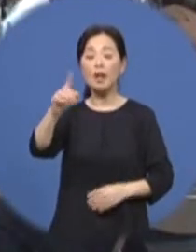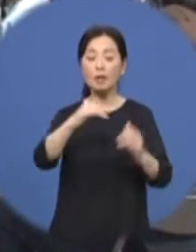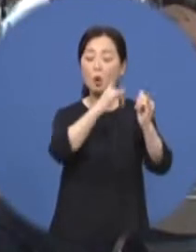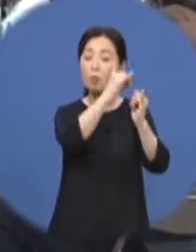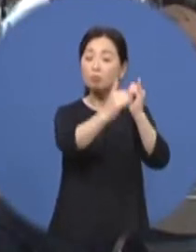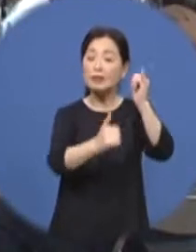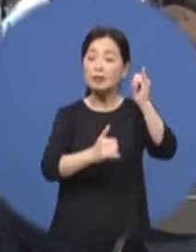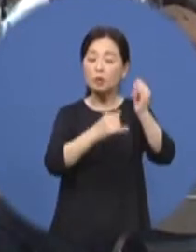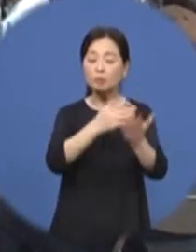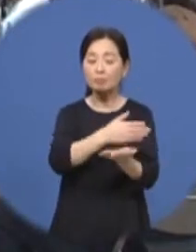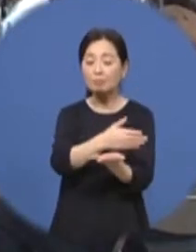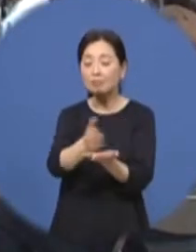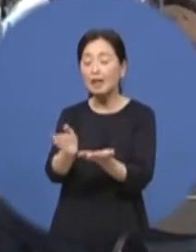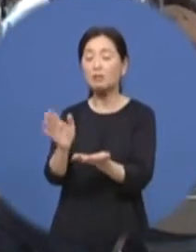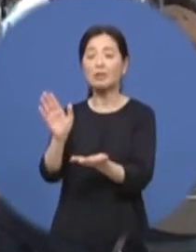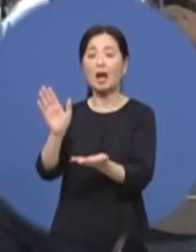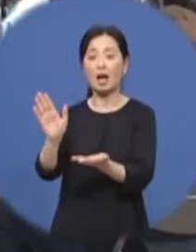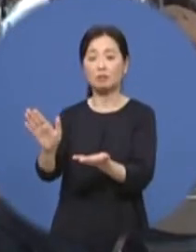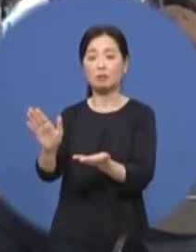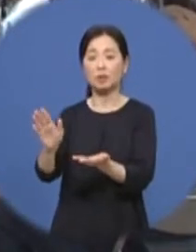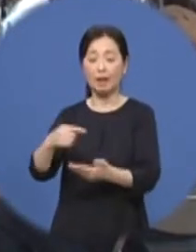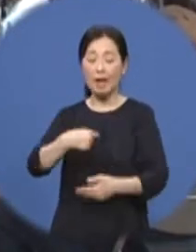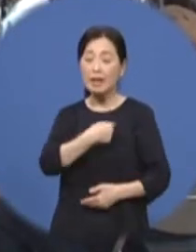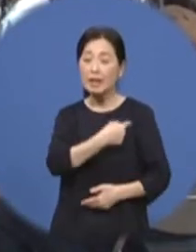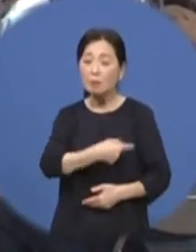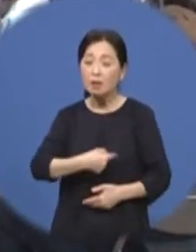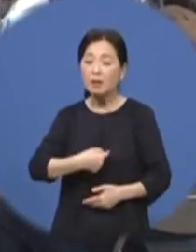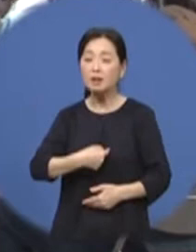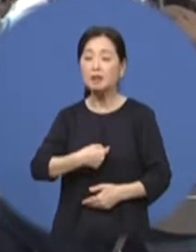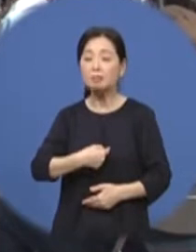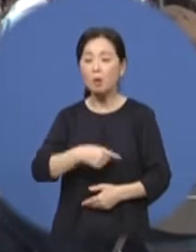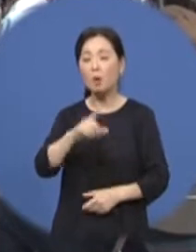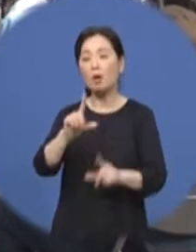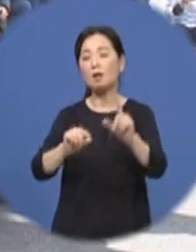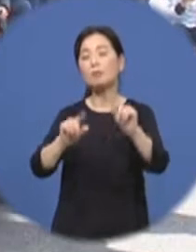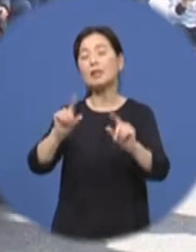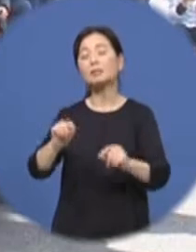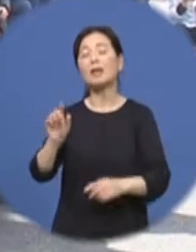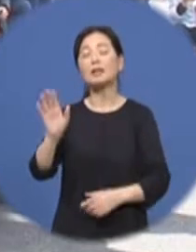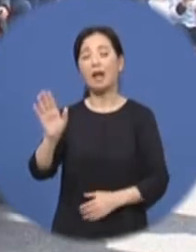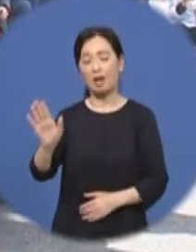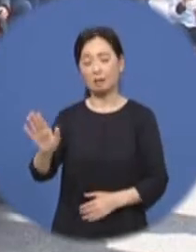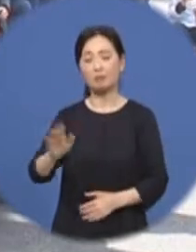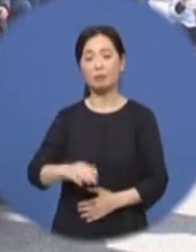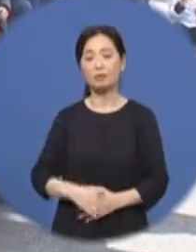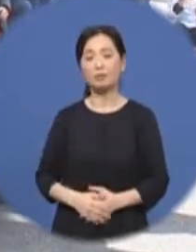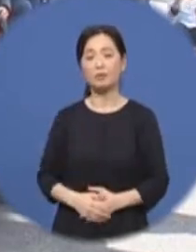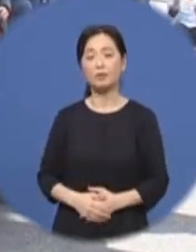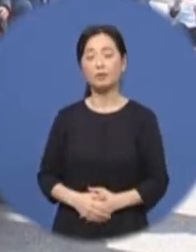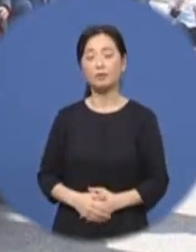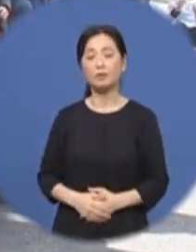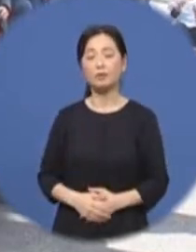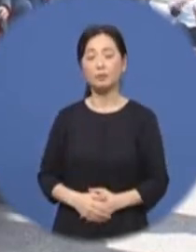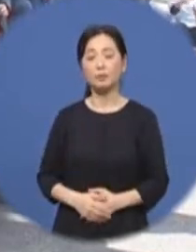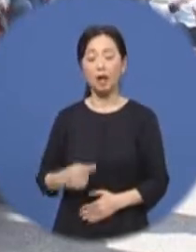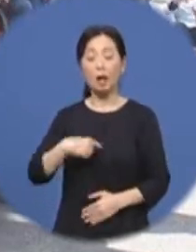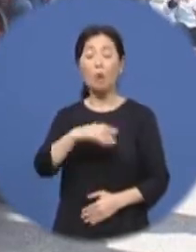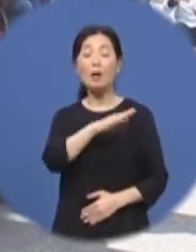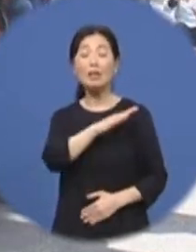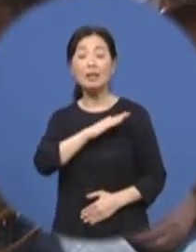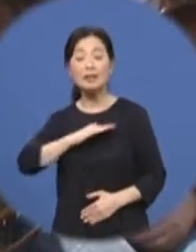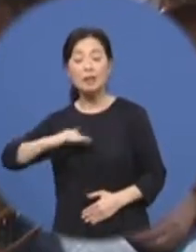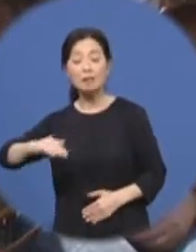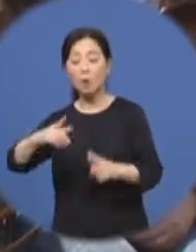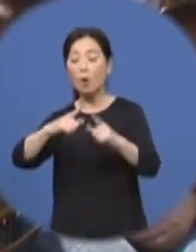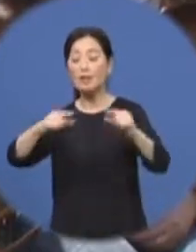族があって、いろいろな思いで大切にしてることがあると思うんですね。私たちも大切にしてる日